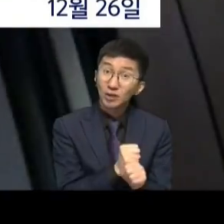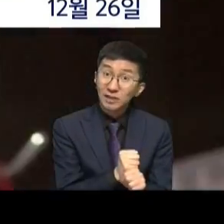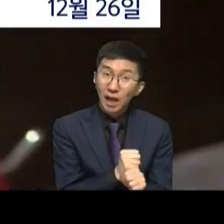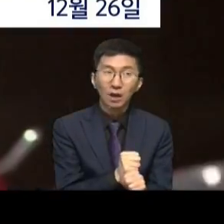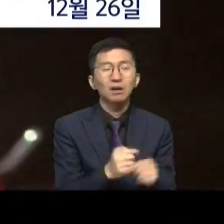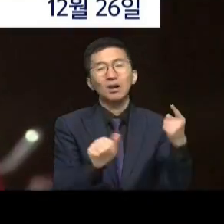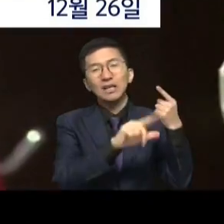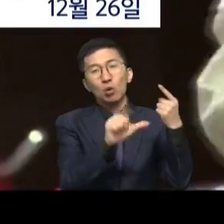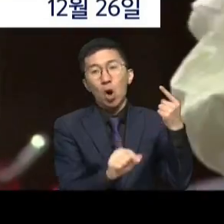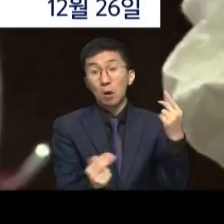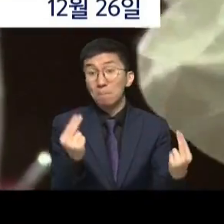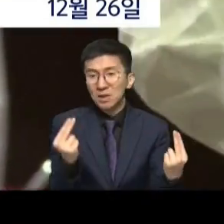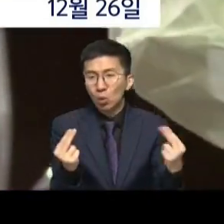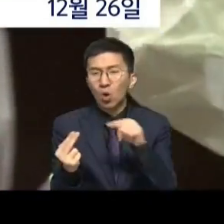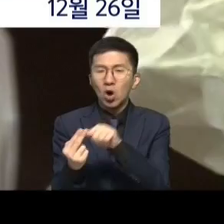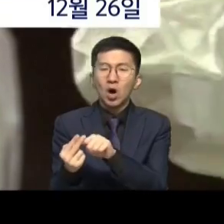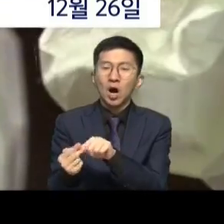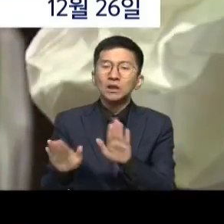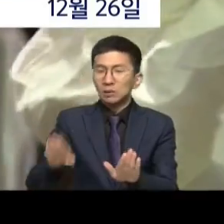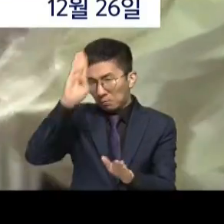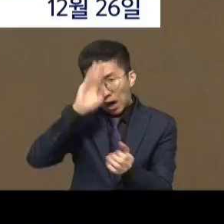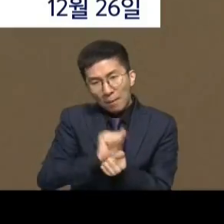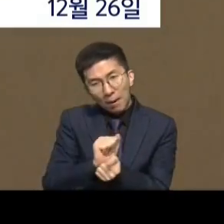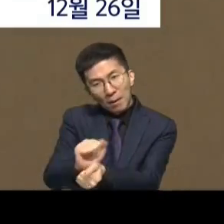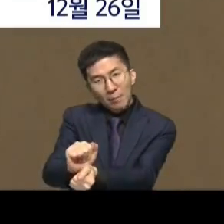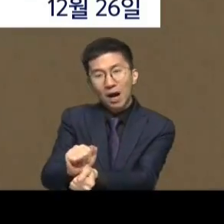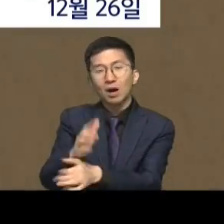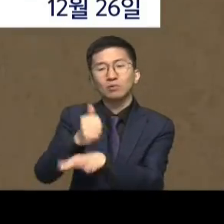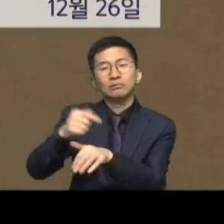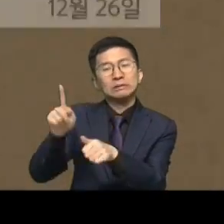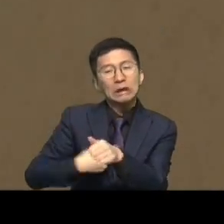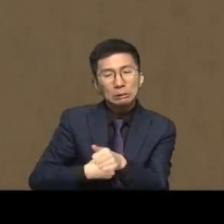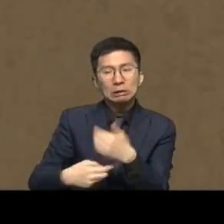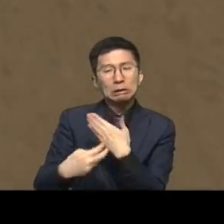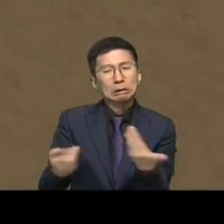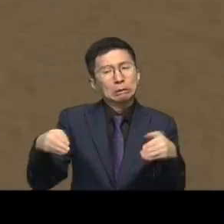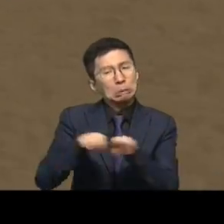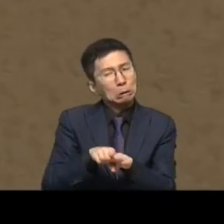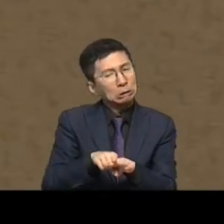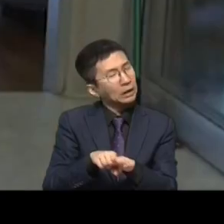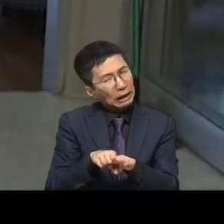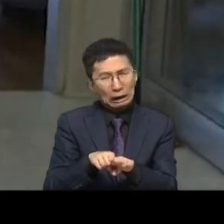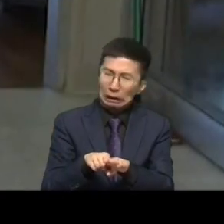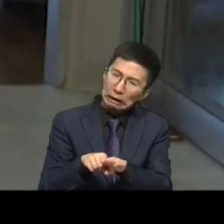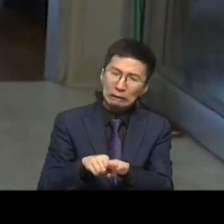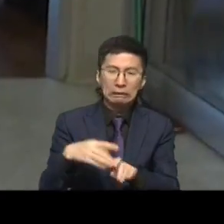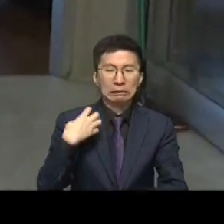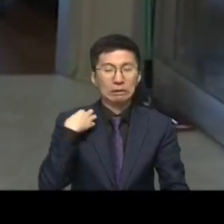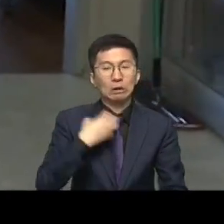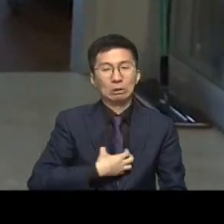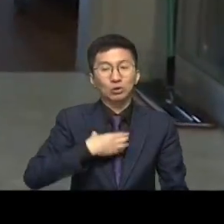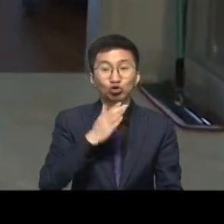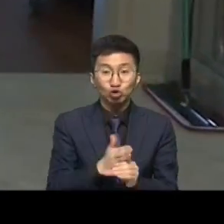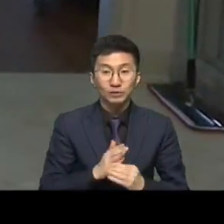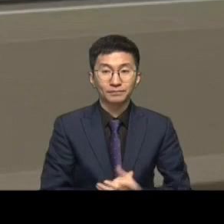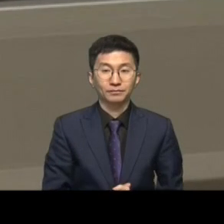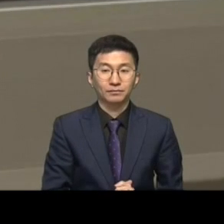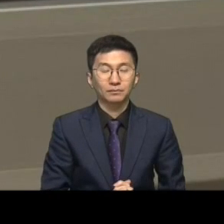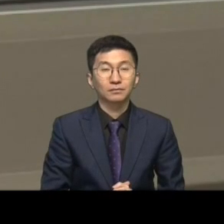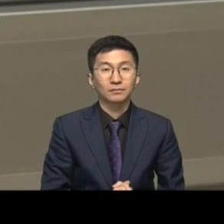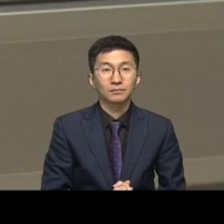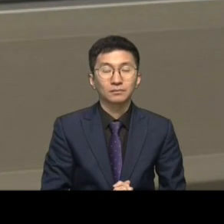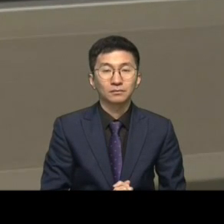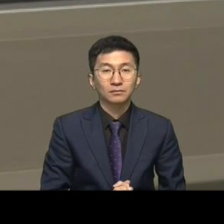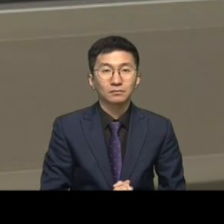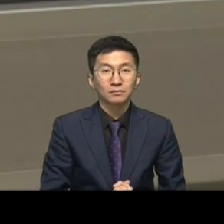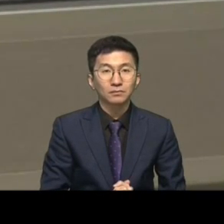1월보다 더 많은 사람이 감염돼 의료 체계가 붕괴하는 건 아닌지 우려가 커지고 있습니다. 워싱턴에서